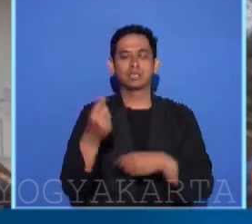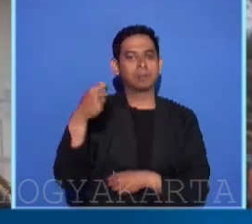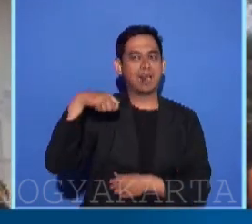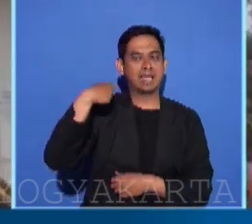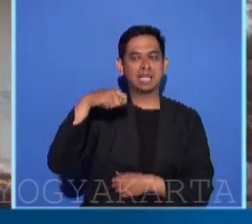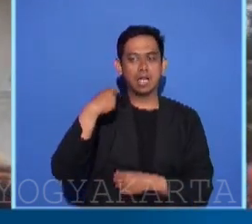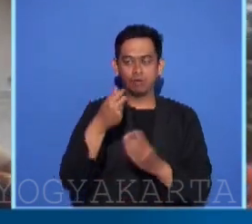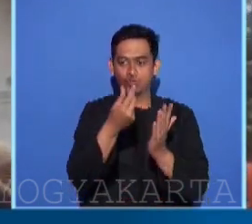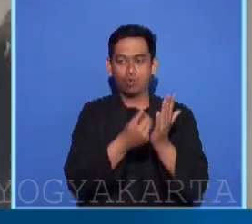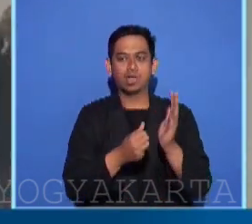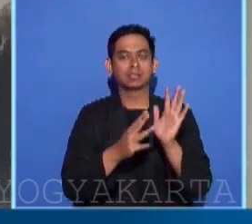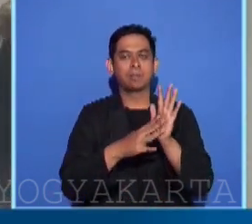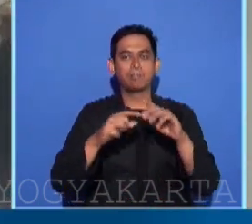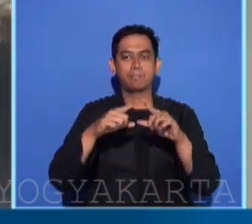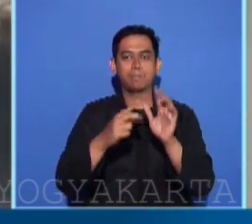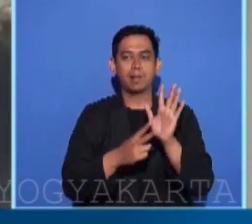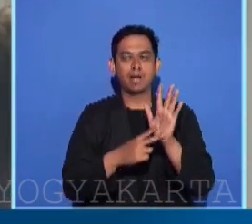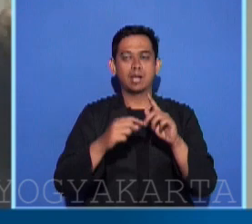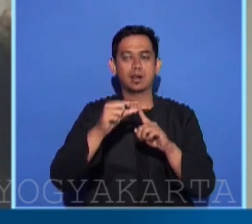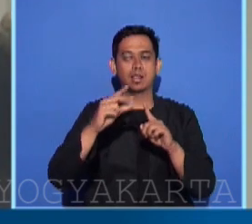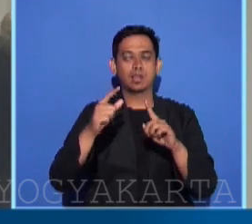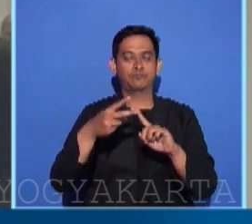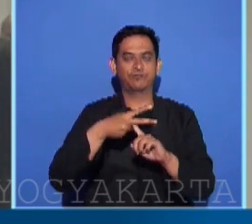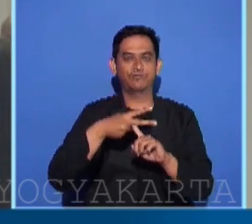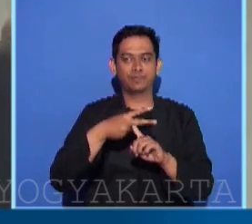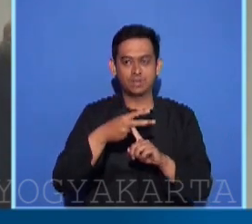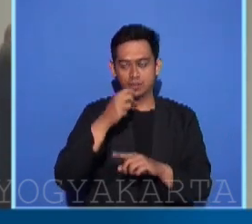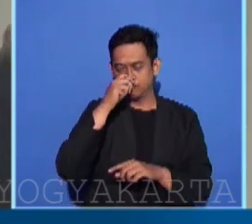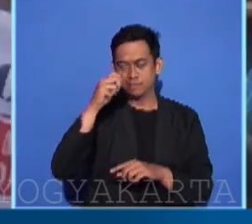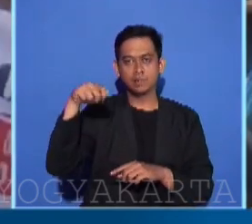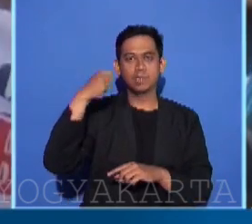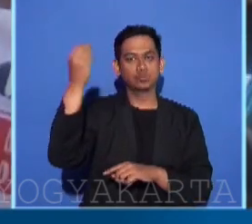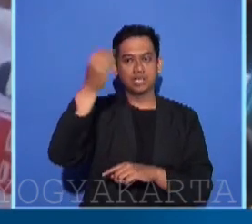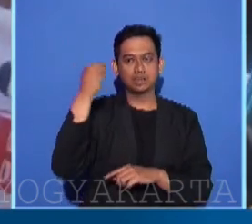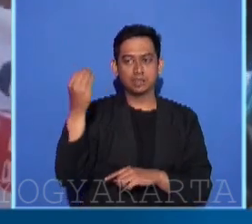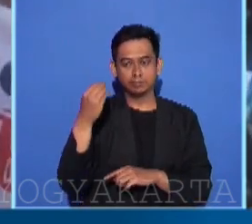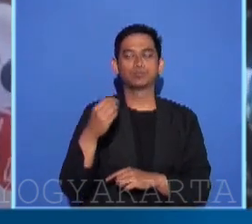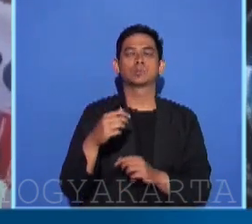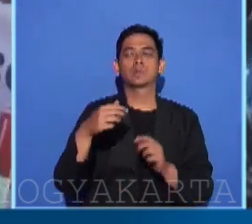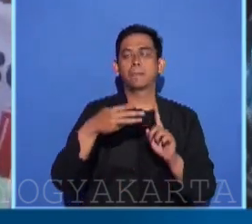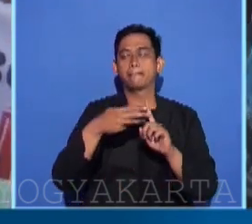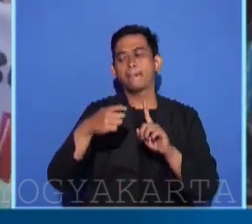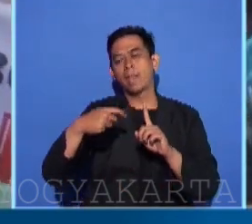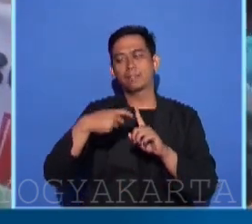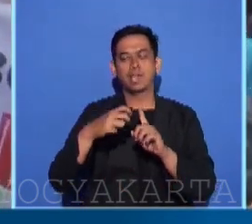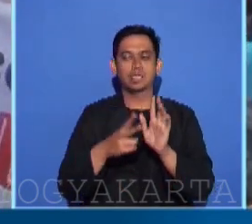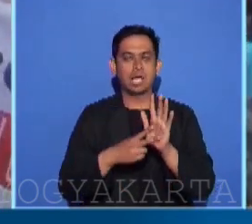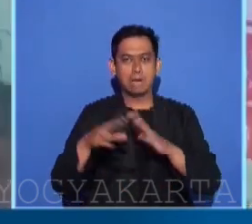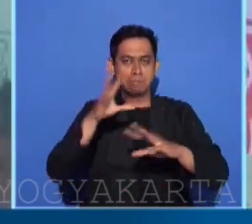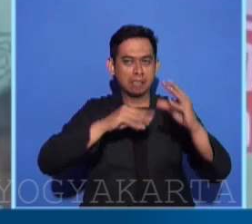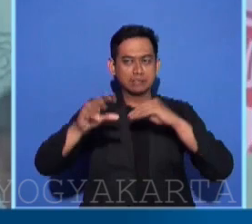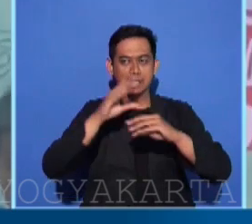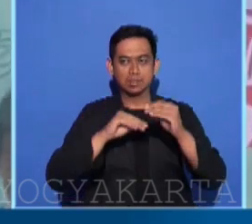Marves, Kemenparekraf, Kemendikbud Ristek, serta Kementerian BUMN yang tengah melakukan rapat konsultasi